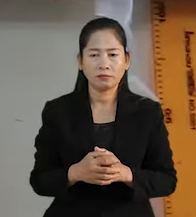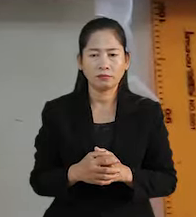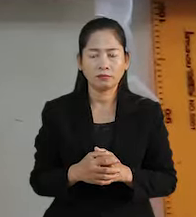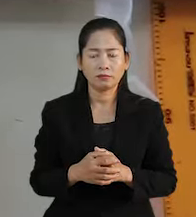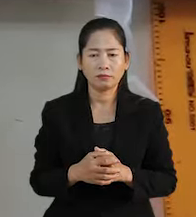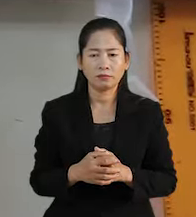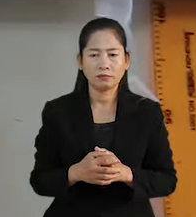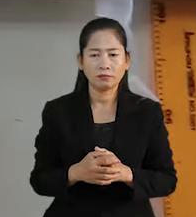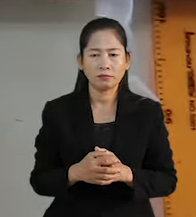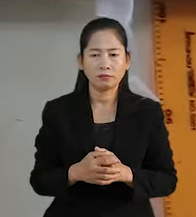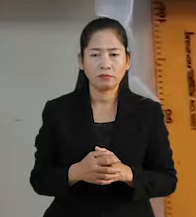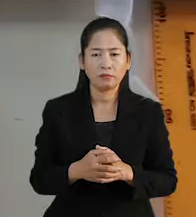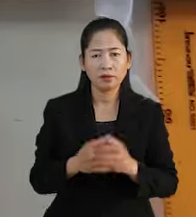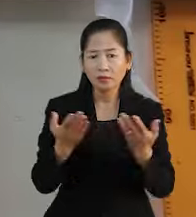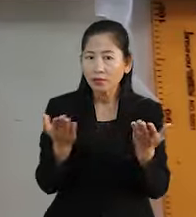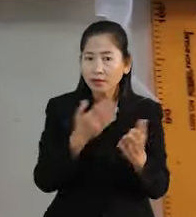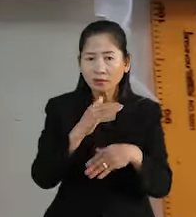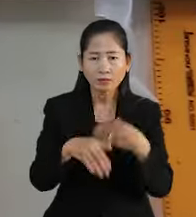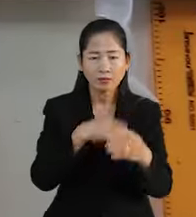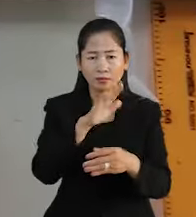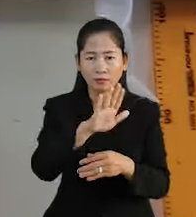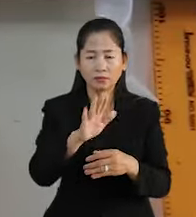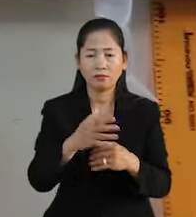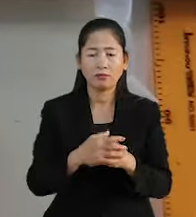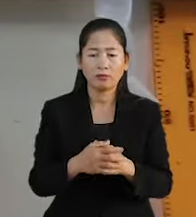មិនដែរកូនទាំងអស់គ្នាបើ